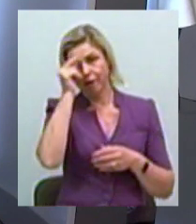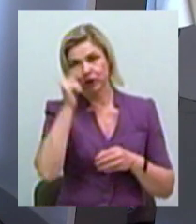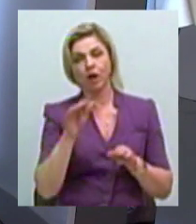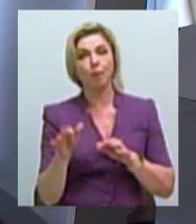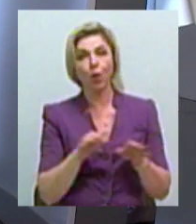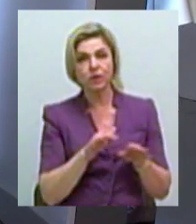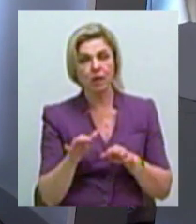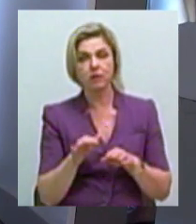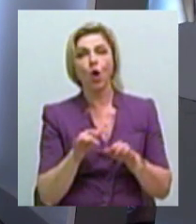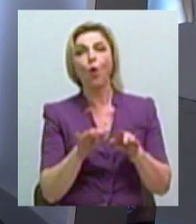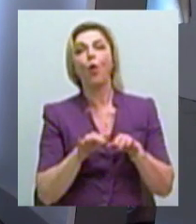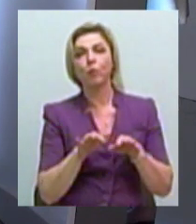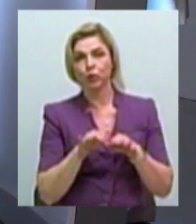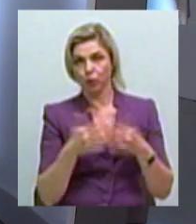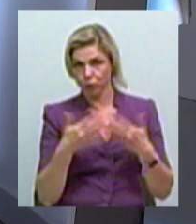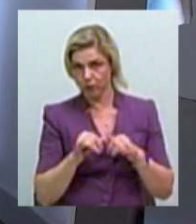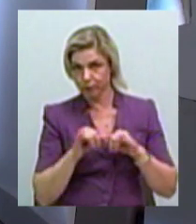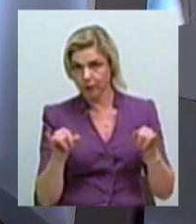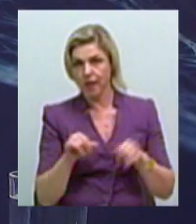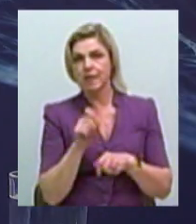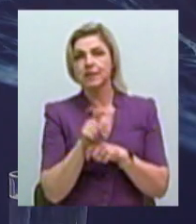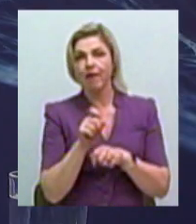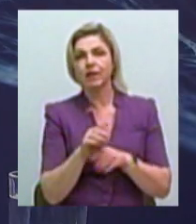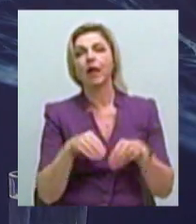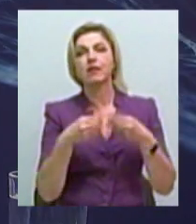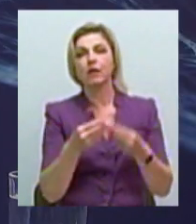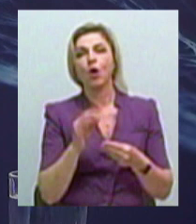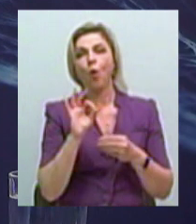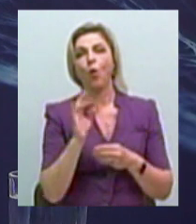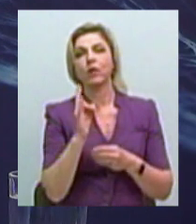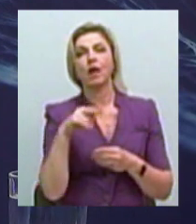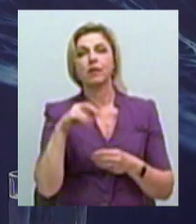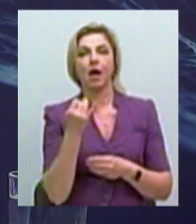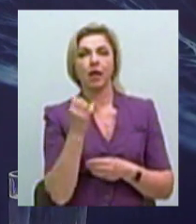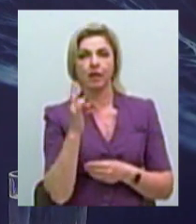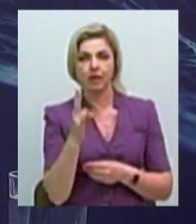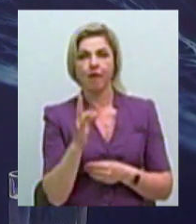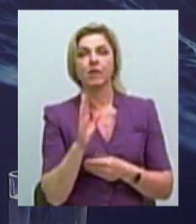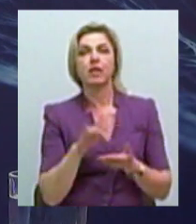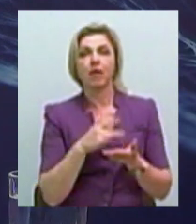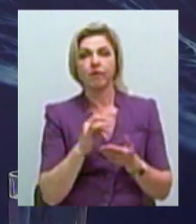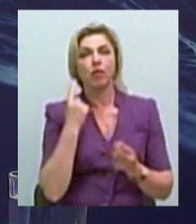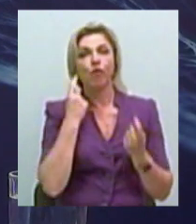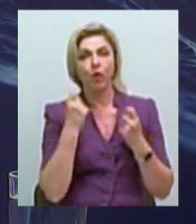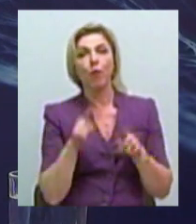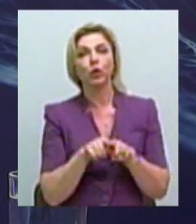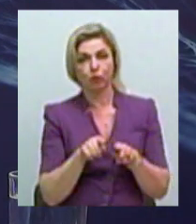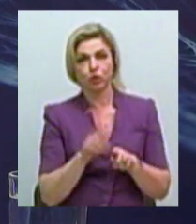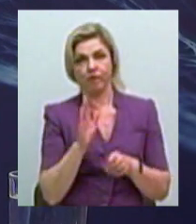процесу комп'ютеризована. Завдання надають в онлайн-щоденниках, інформація теж в інтернеті.